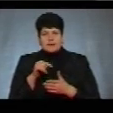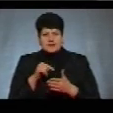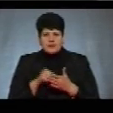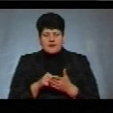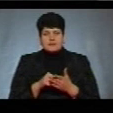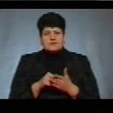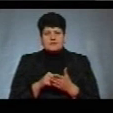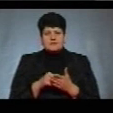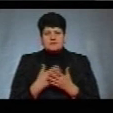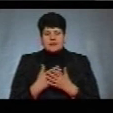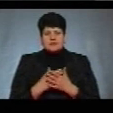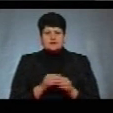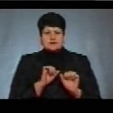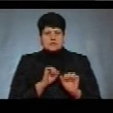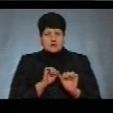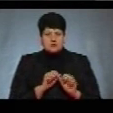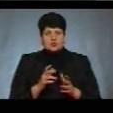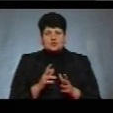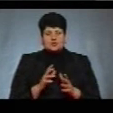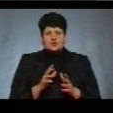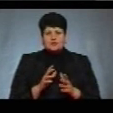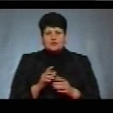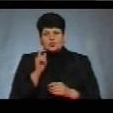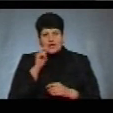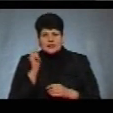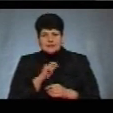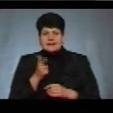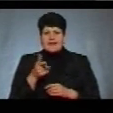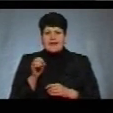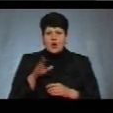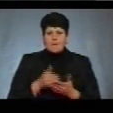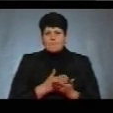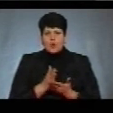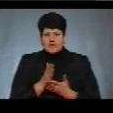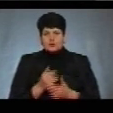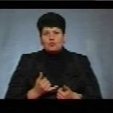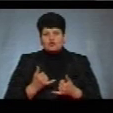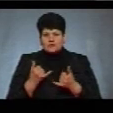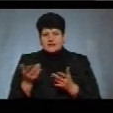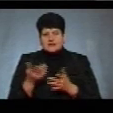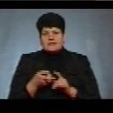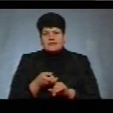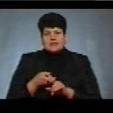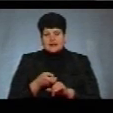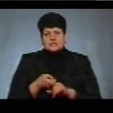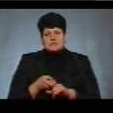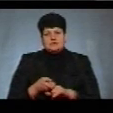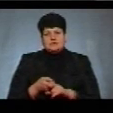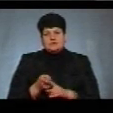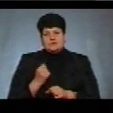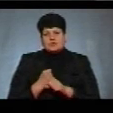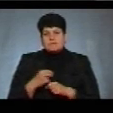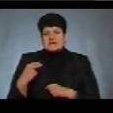щодо сектору безпеки і оборони, геополітики, тих повноважень, які безпосередньо належать до компетенції